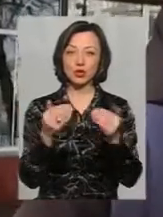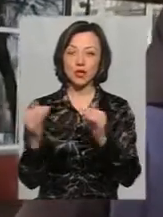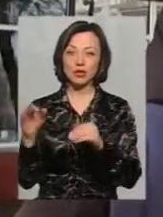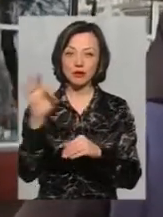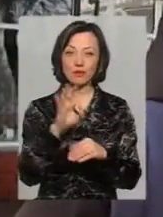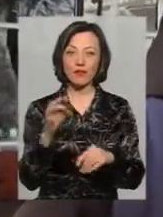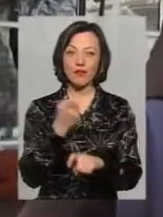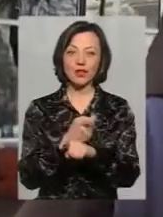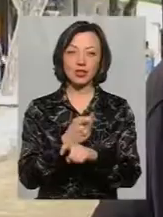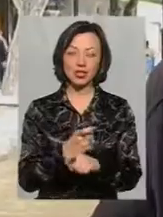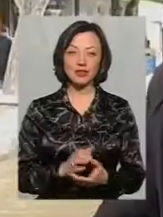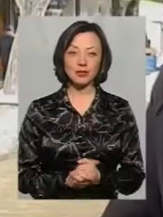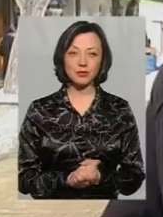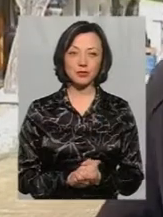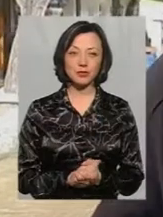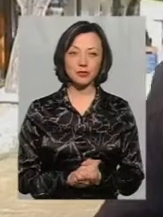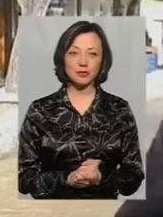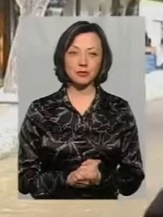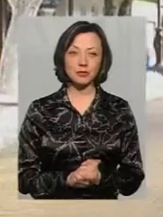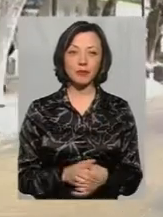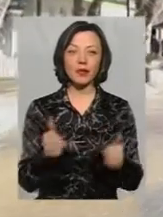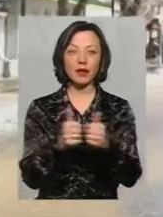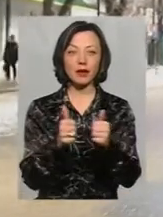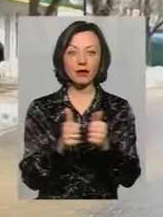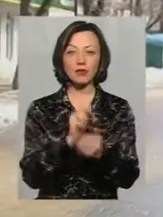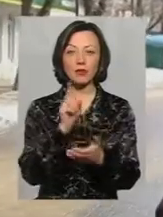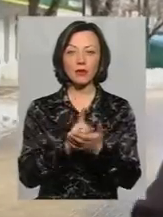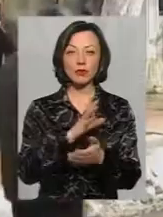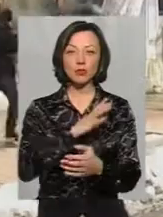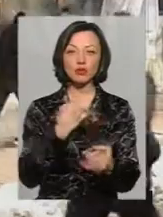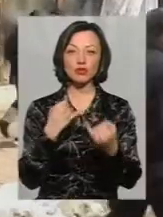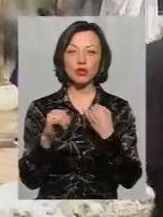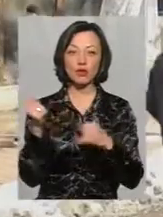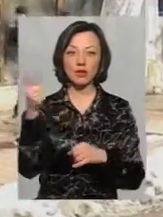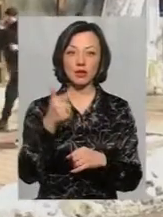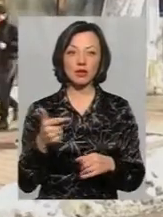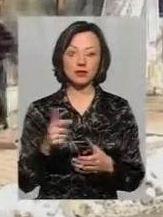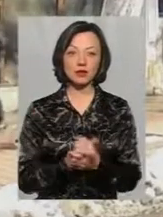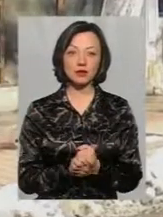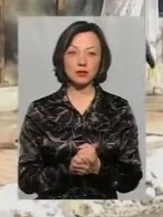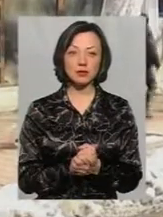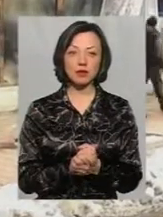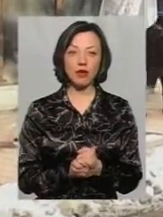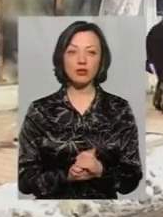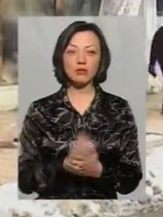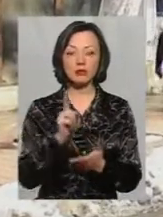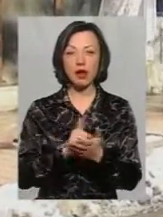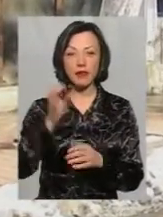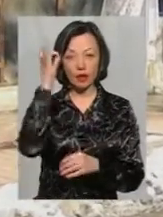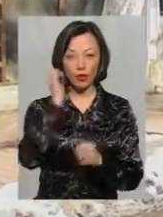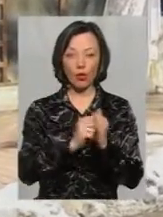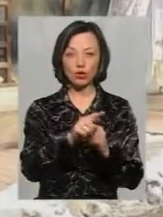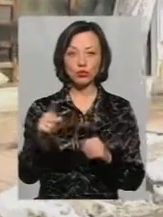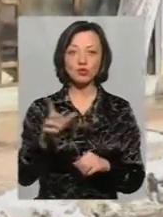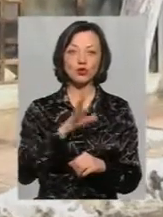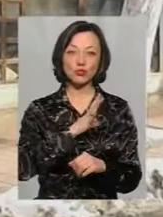Про фашистів. Рядом, мабуть, ще й жовто-блакитний повинен висіти. Це символ про те, що він має нагадувати кожному про те,